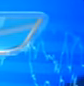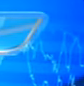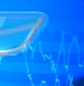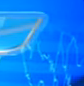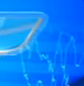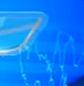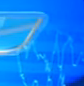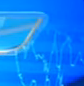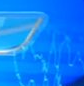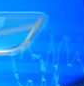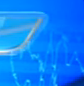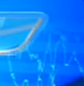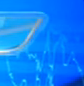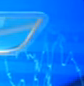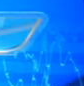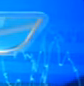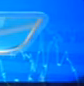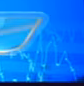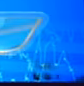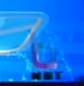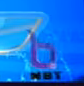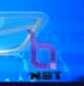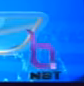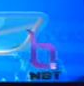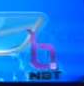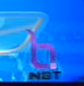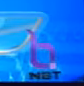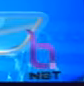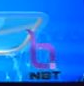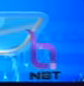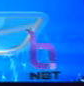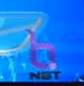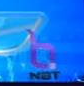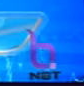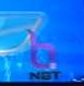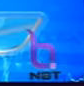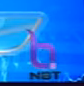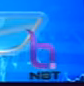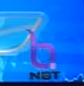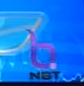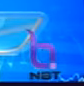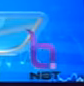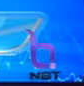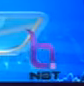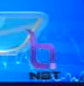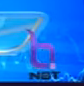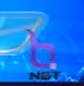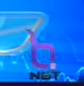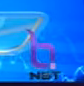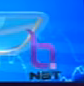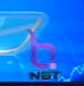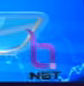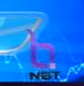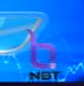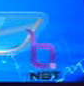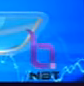โฟไหลเข้ามาลงทุนล่าสุดดัชนีอยู่ที่ 1,443.45 จุดปรับตัวเพิ่มขึ้น 7.02 จุดด้วย